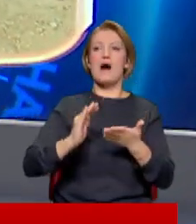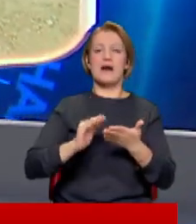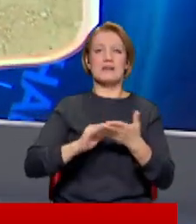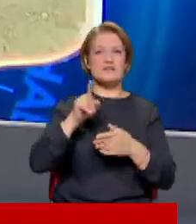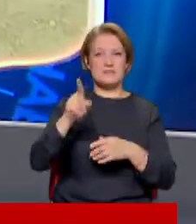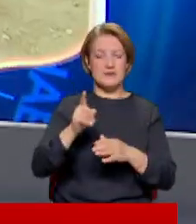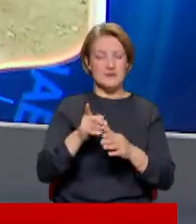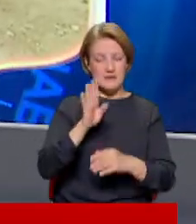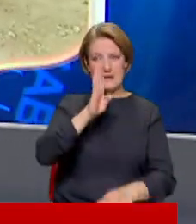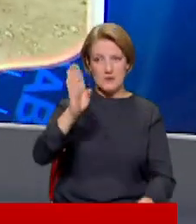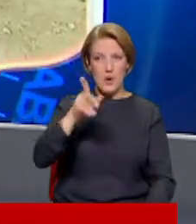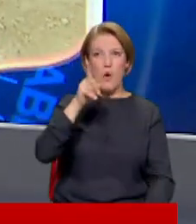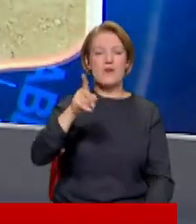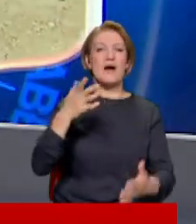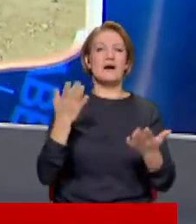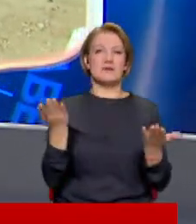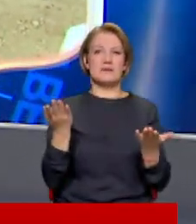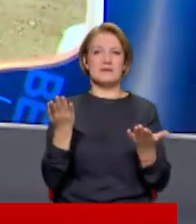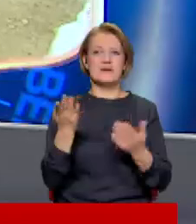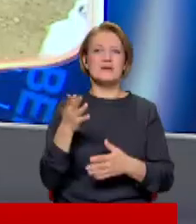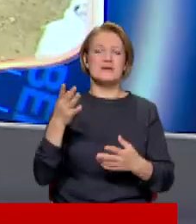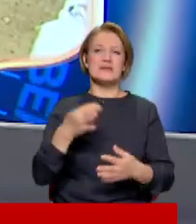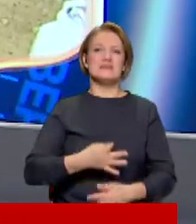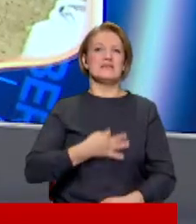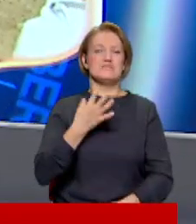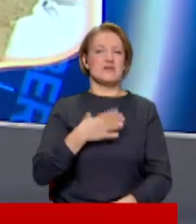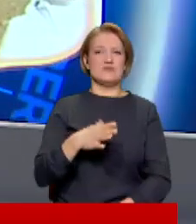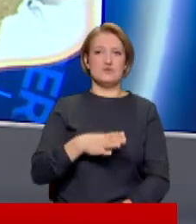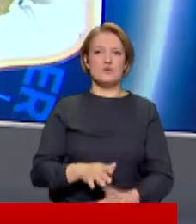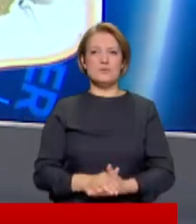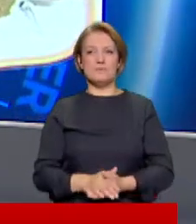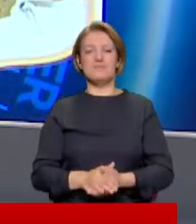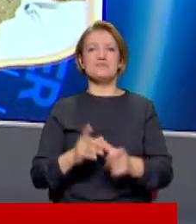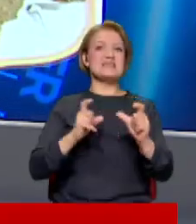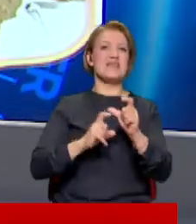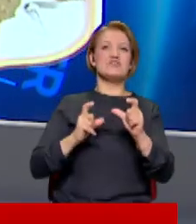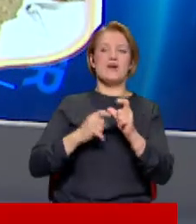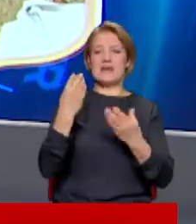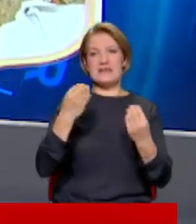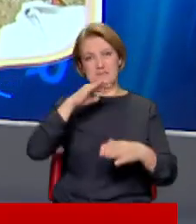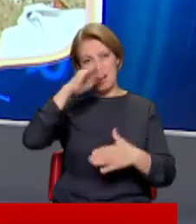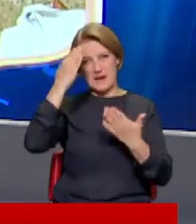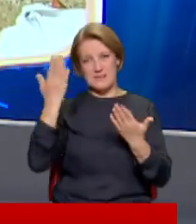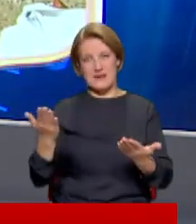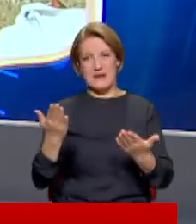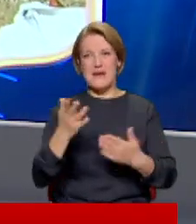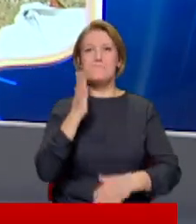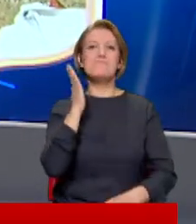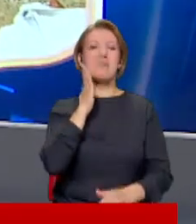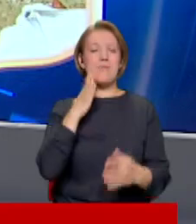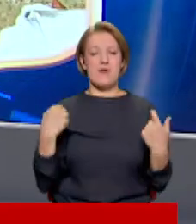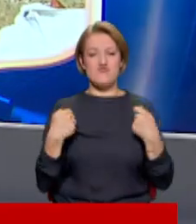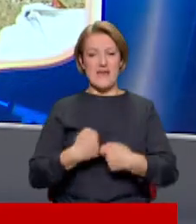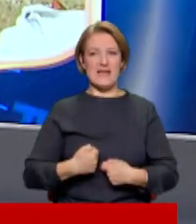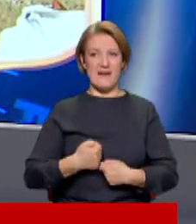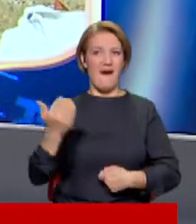arkadaşlarımızın yanına gidiyoruz. Oradaki havayı iliklerimize kadar hissetmek için. Sevgi Şahin, iyi bayramlar. Pembe ceketin